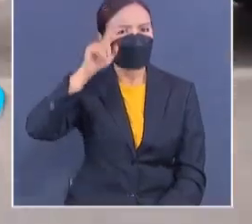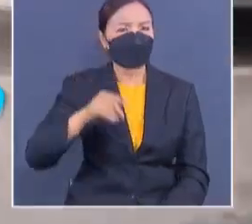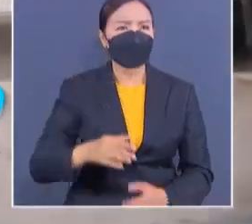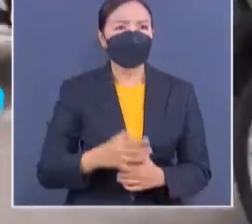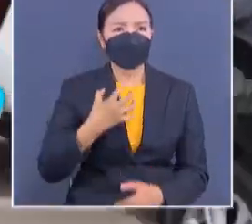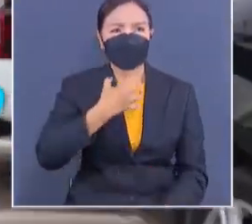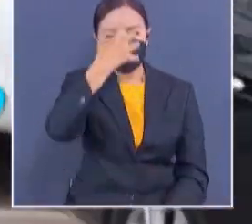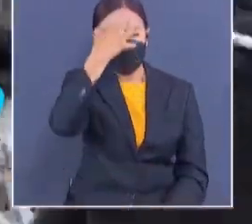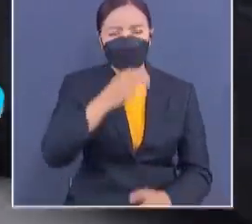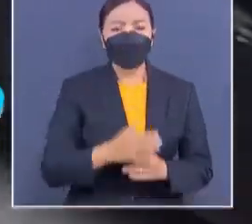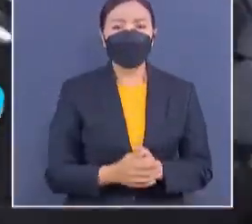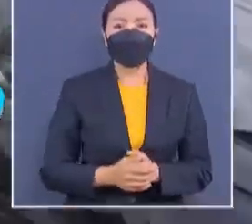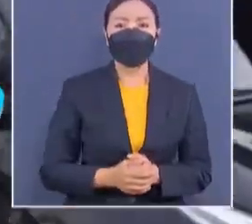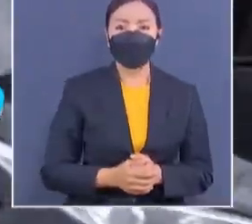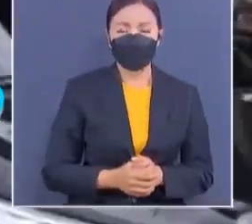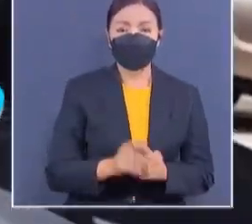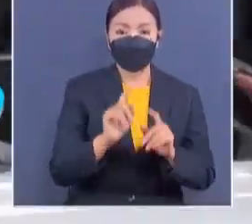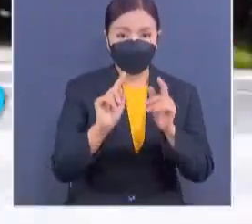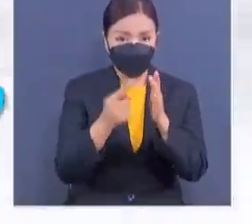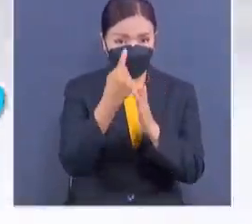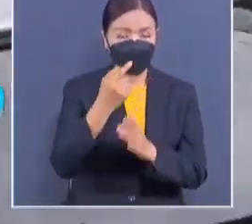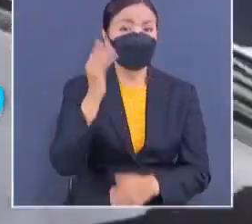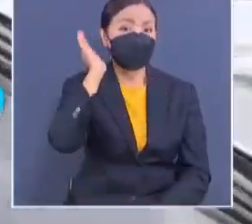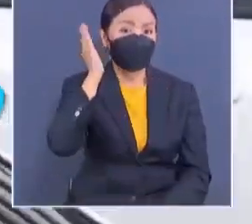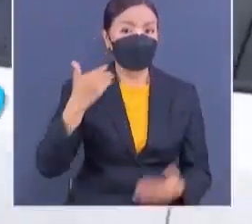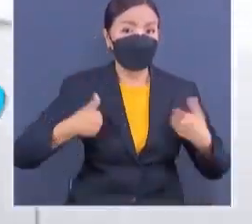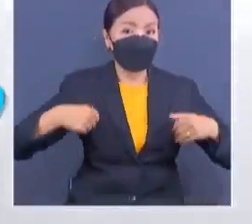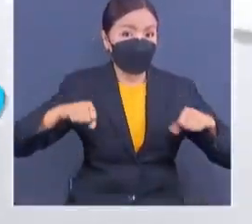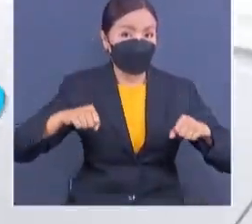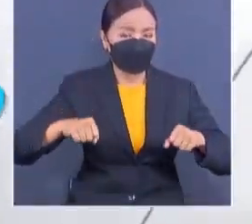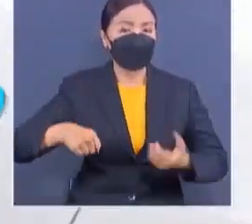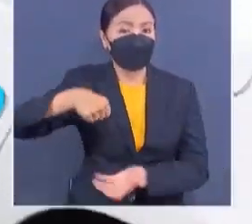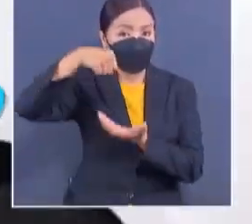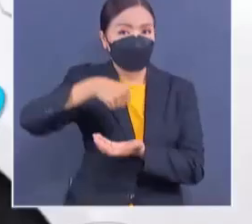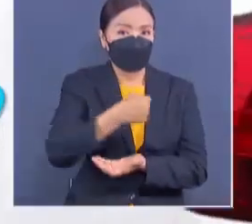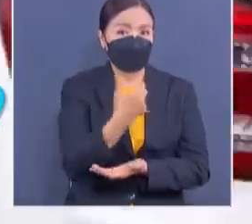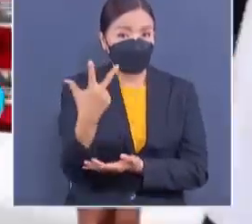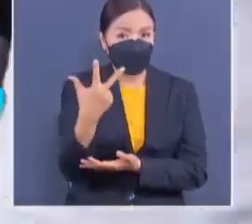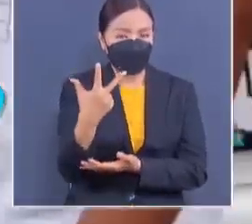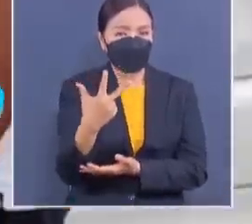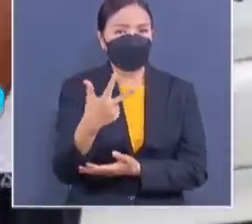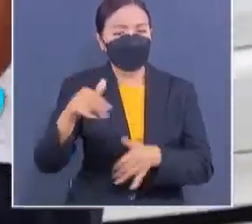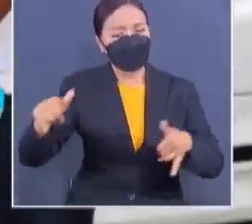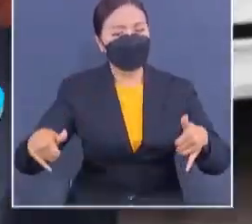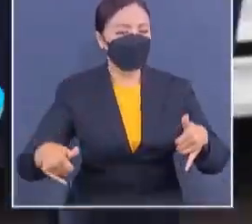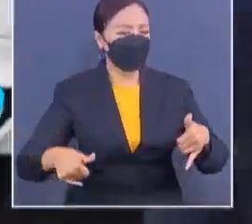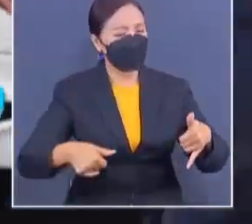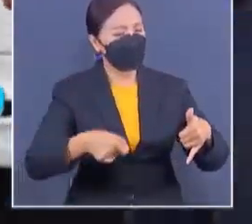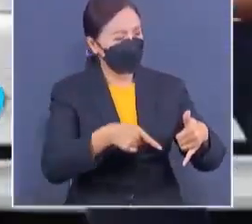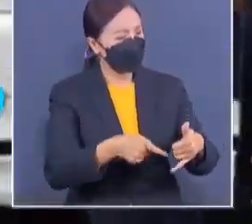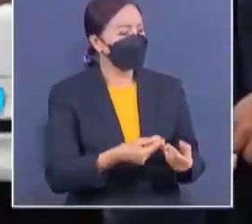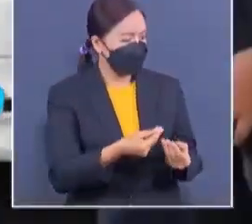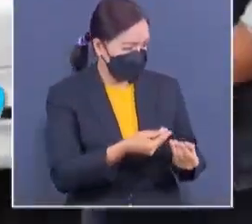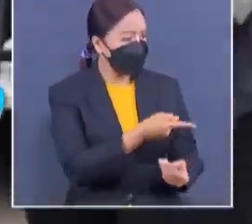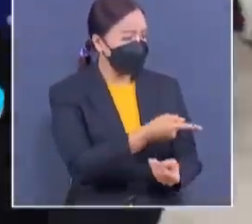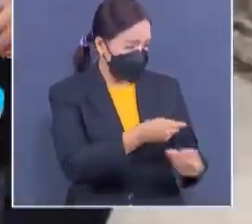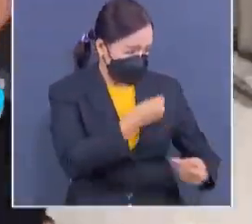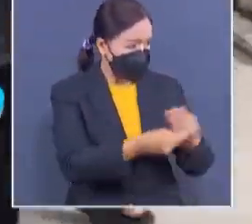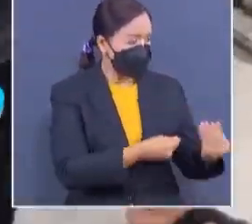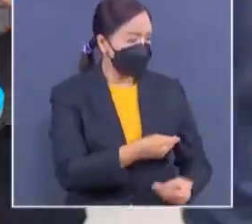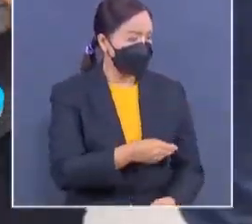ให้กับเจ๊ข้าวปฏิเสธเขาก็เลยเอาไปขายในช่องทางออนไลน์แต่ไปขายในราคาที่ไม่ถึง 80,000 บาททั้งที่สภาพเนี่ยยังดีกว่า